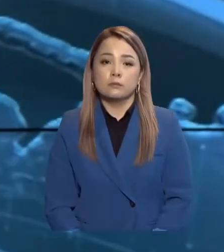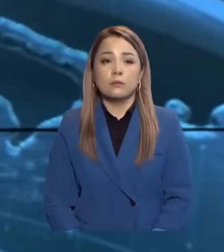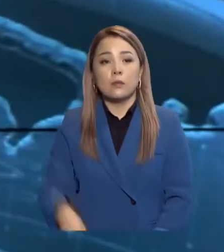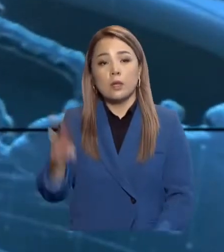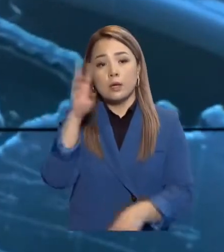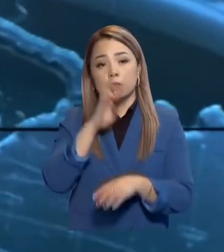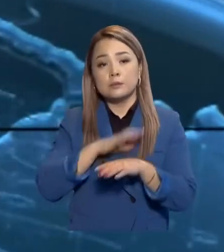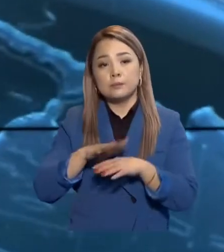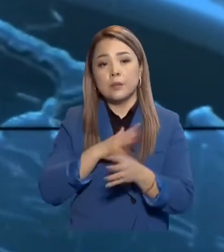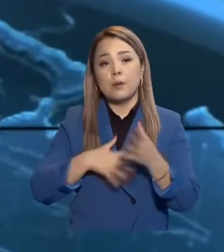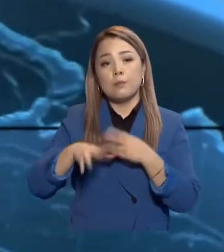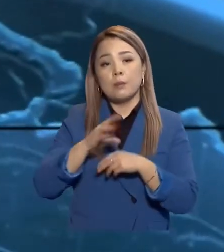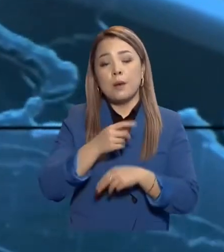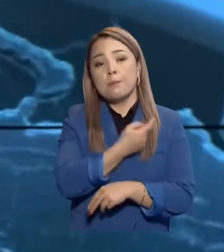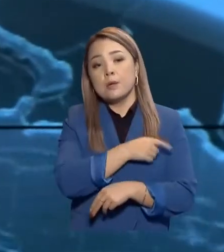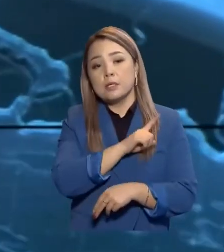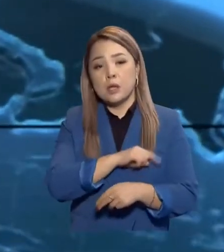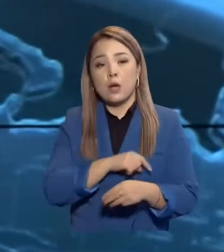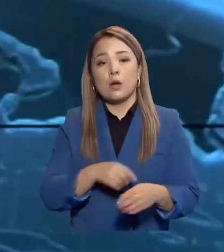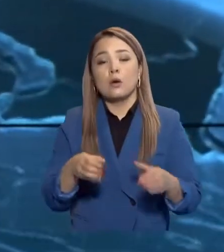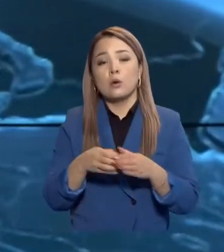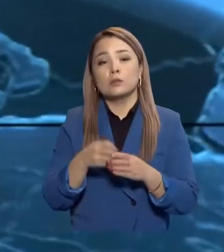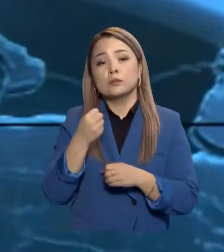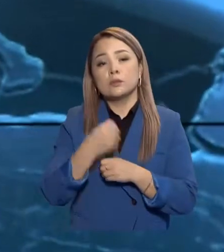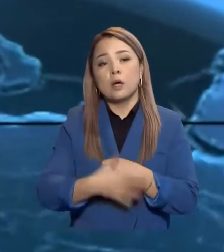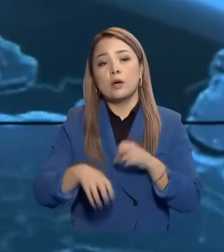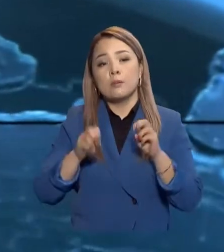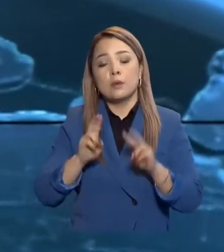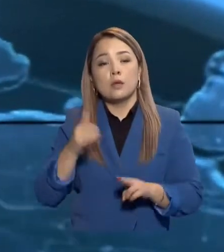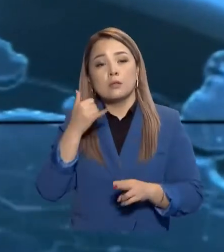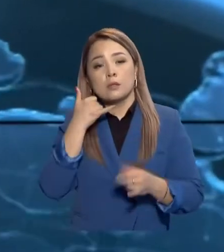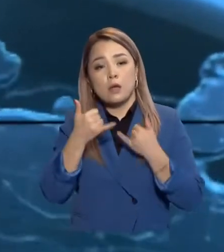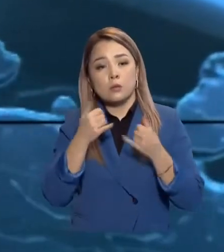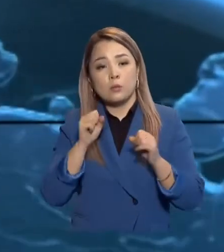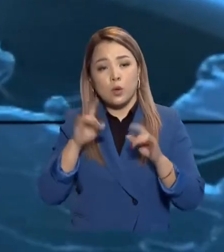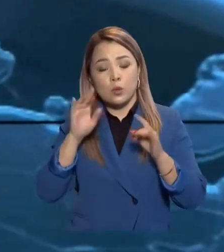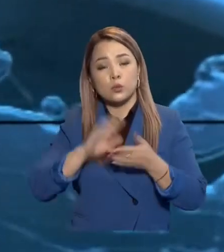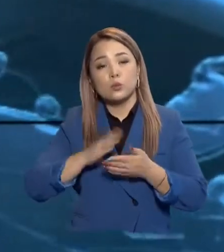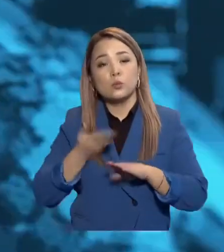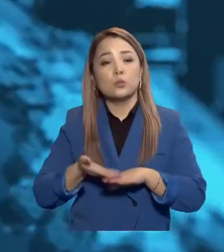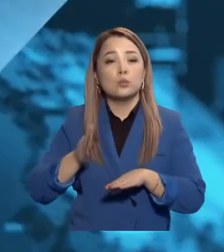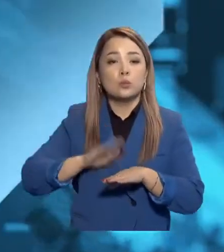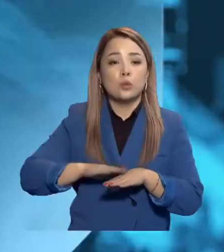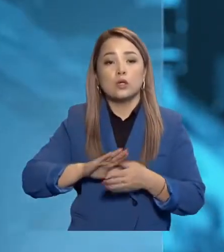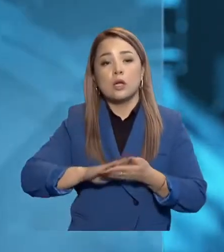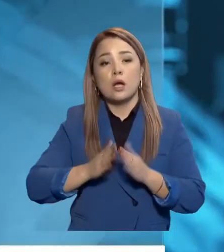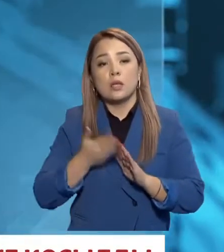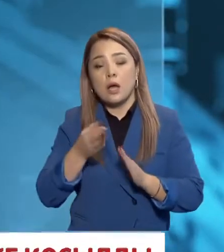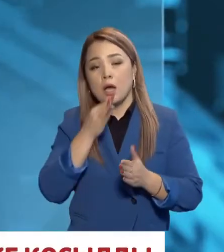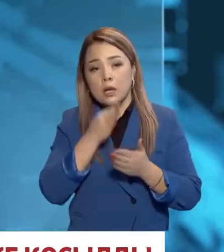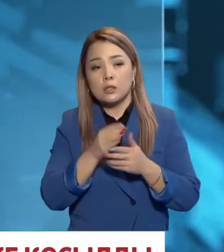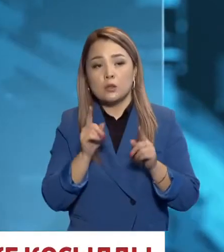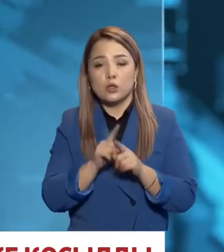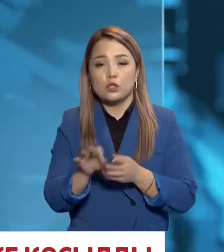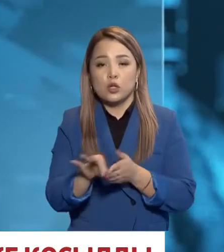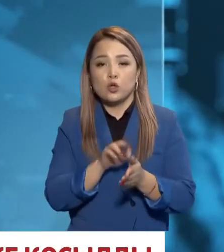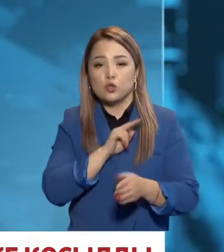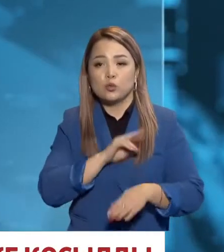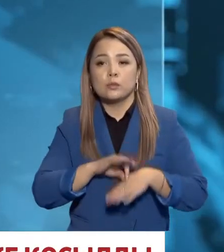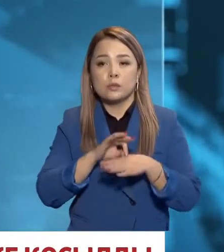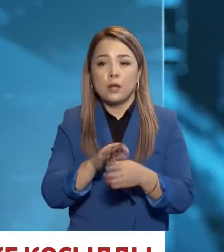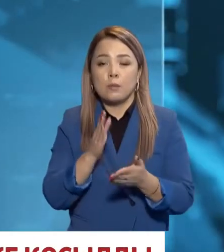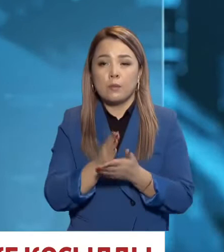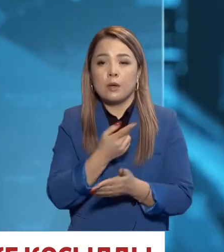Ел өңірлерінің барлығында медициналық кол орталықтар іске қосылды. Төтенше жағдай кезінде қосымша жедел желі жұмысын бастады. Медициналық